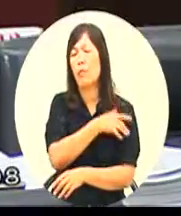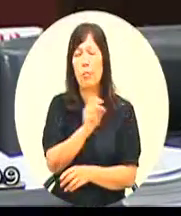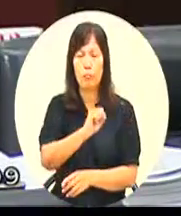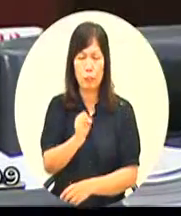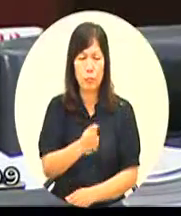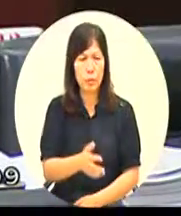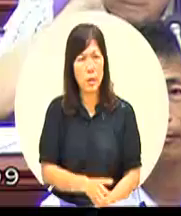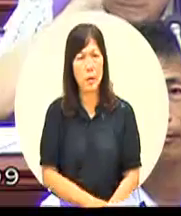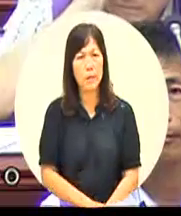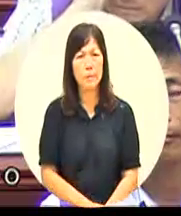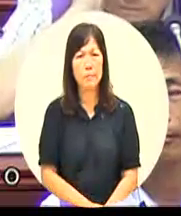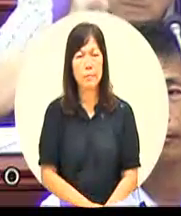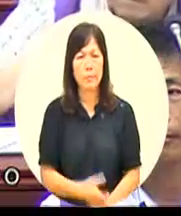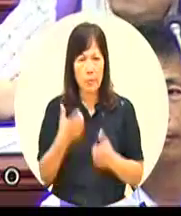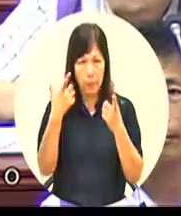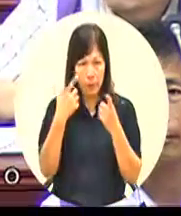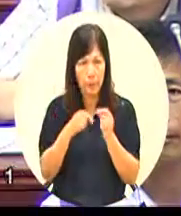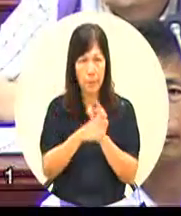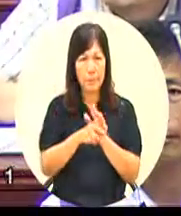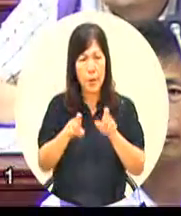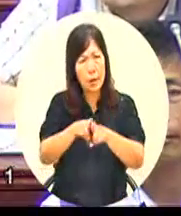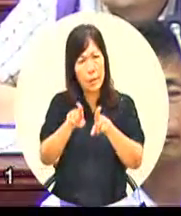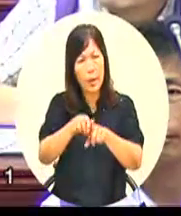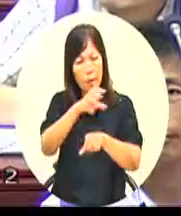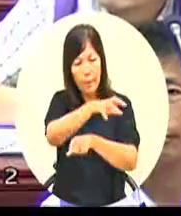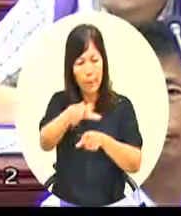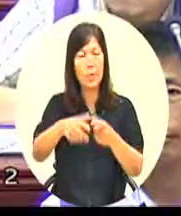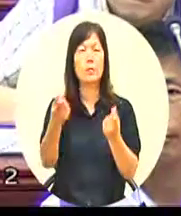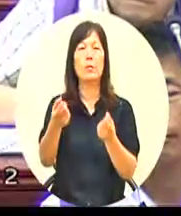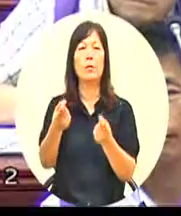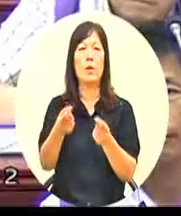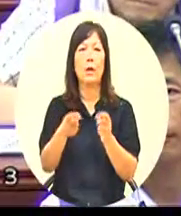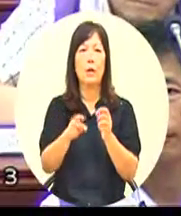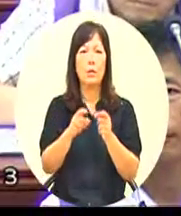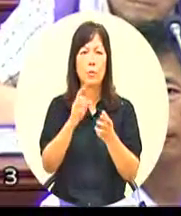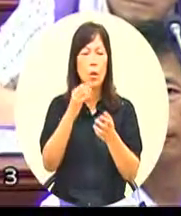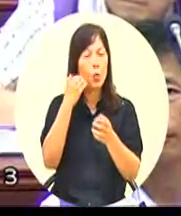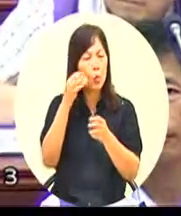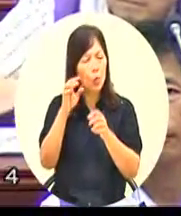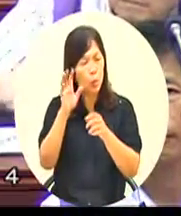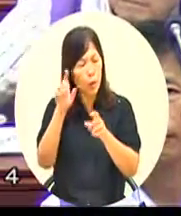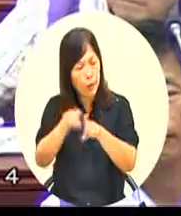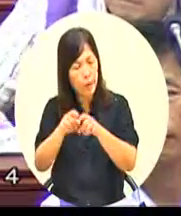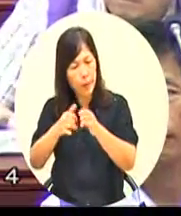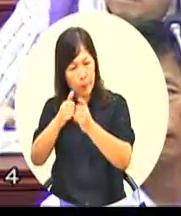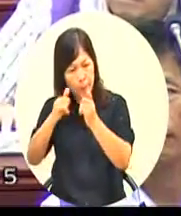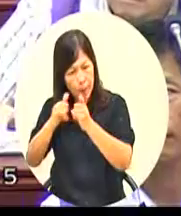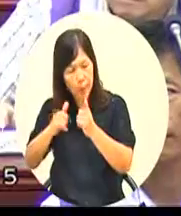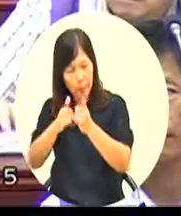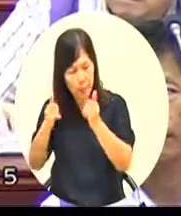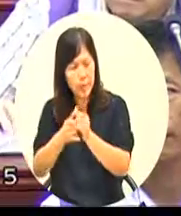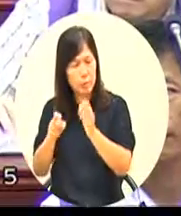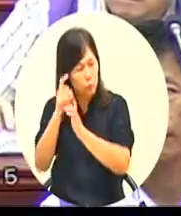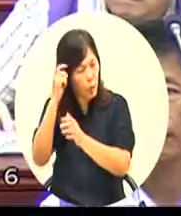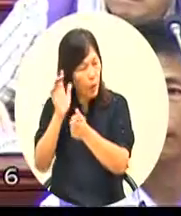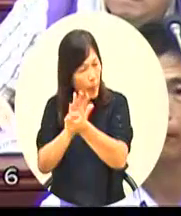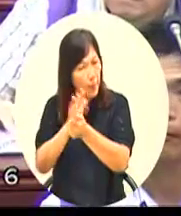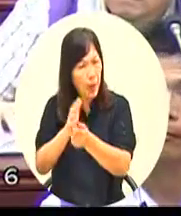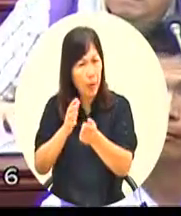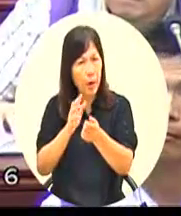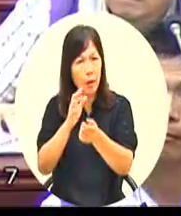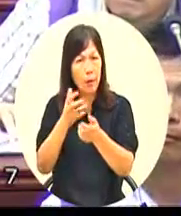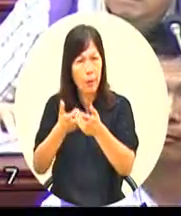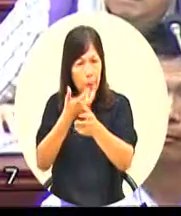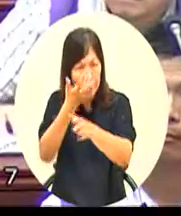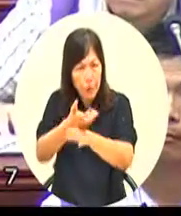吗？ 这个基本上呢，就是我们所有的场馆都是一样，就是说如果有民间单位他有热情有热心愿意来协助我们处理，我们就定一